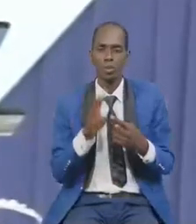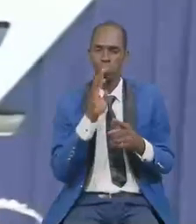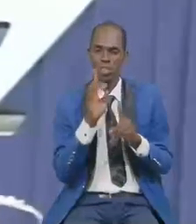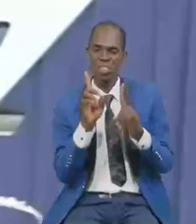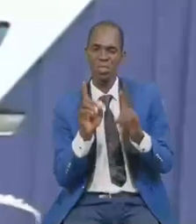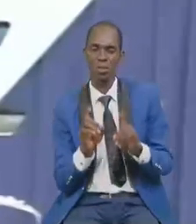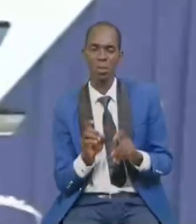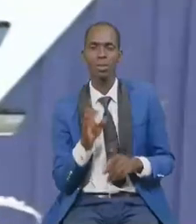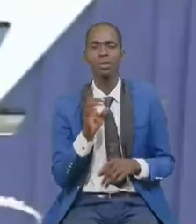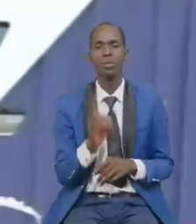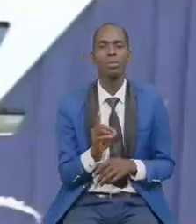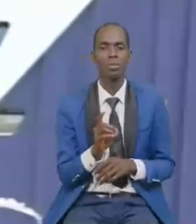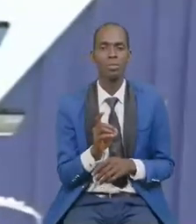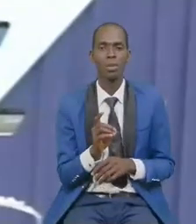éprouvé